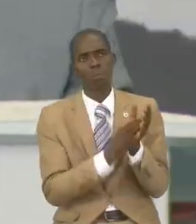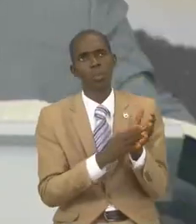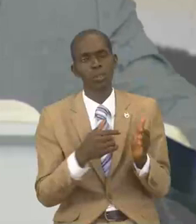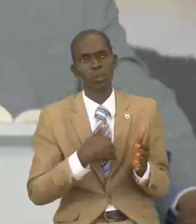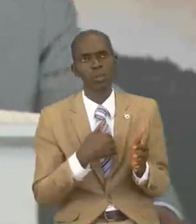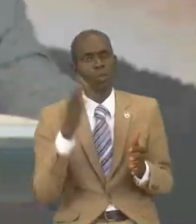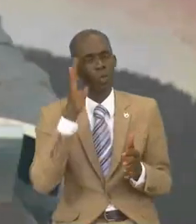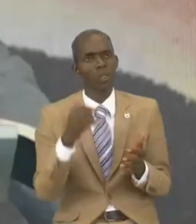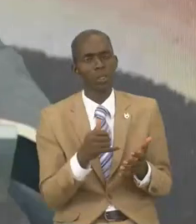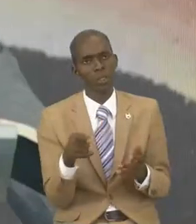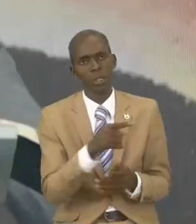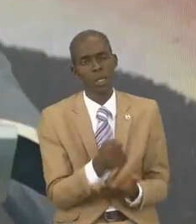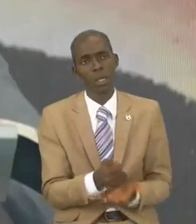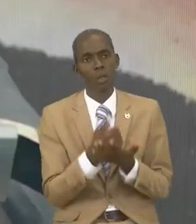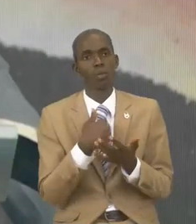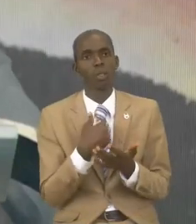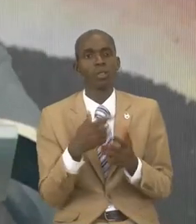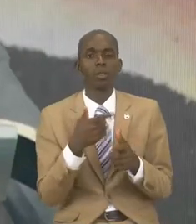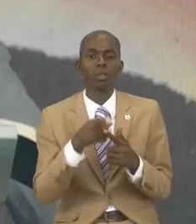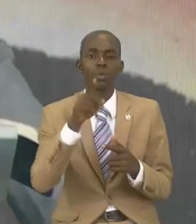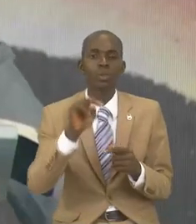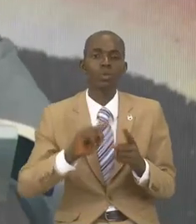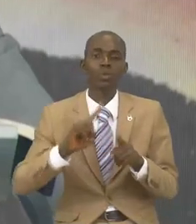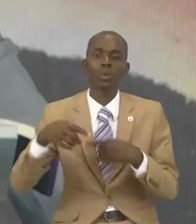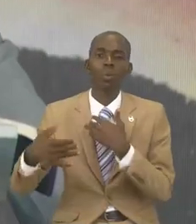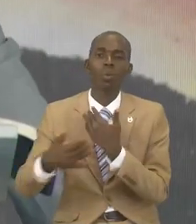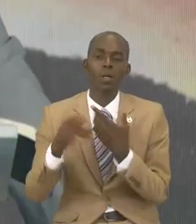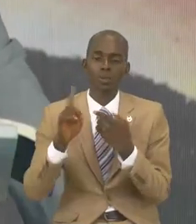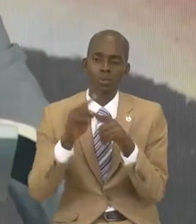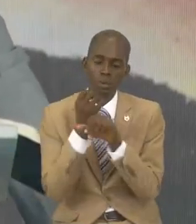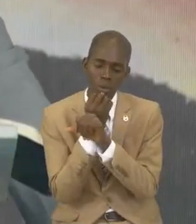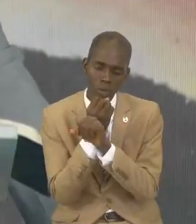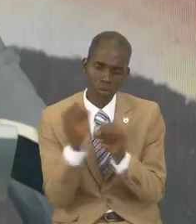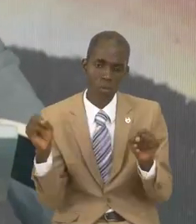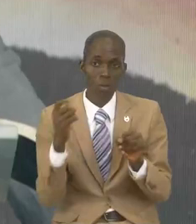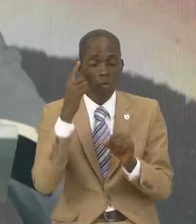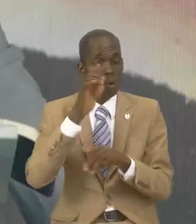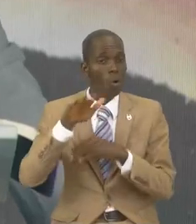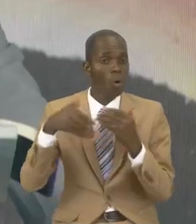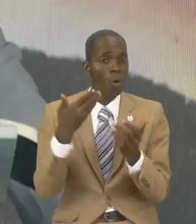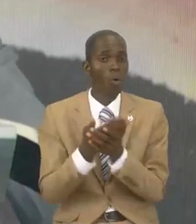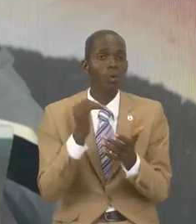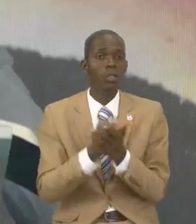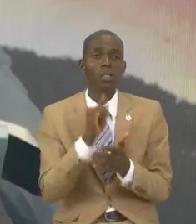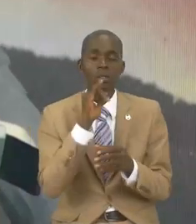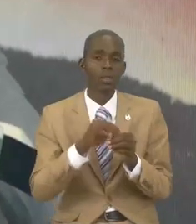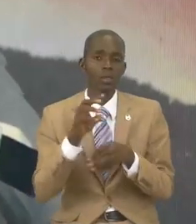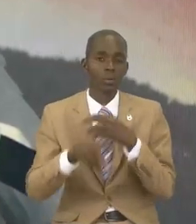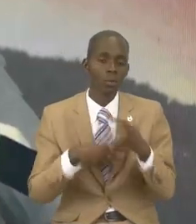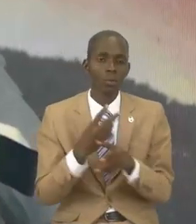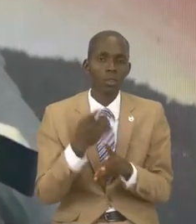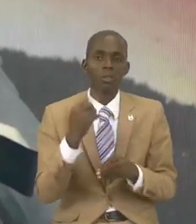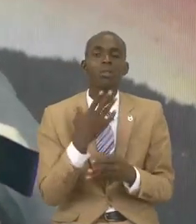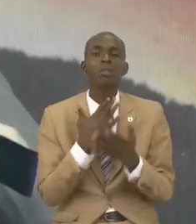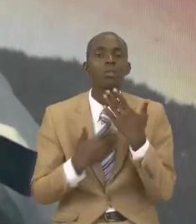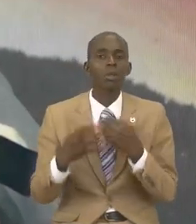m'élever? Tu dois retourner au calvaire. Car tout ce qui est dans le monde, la convoitise de la